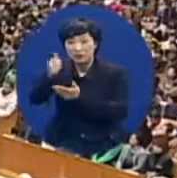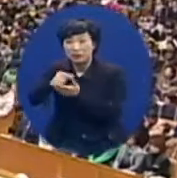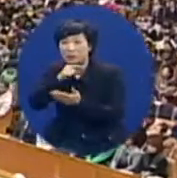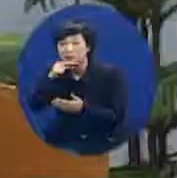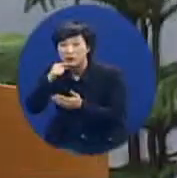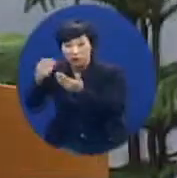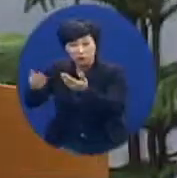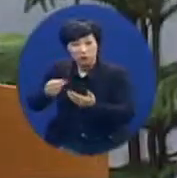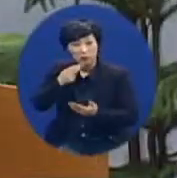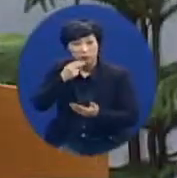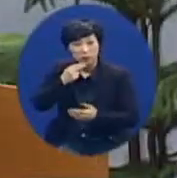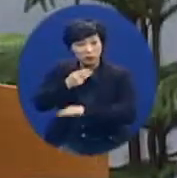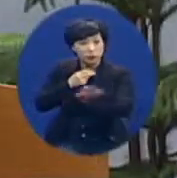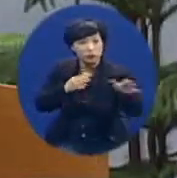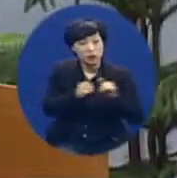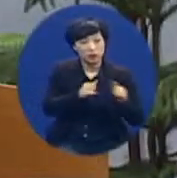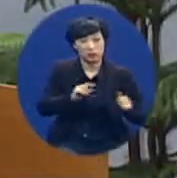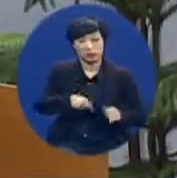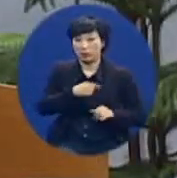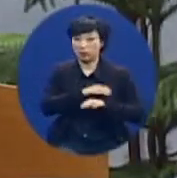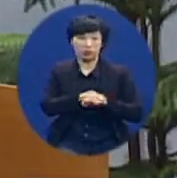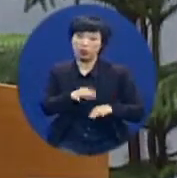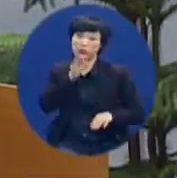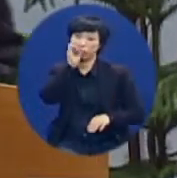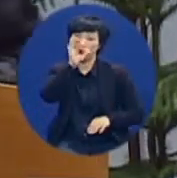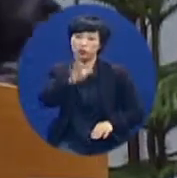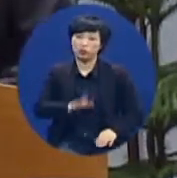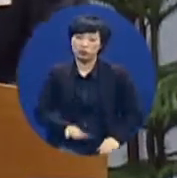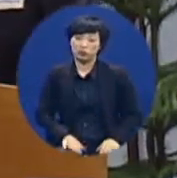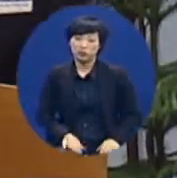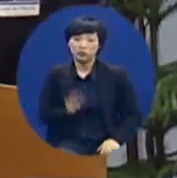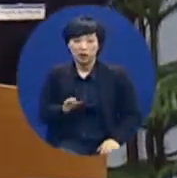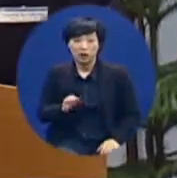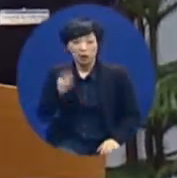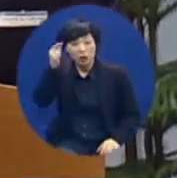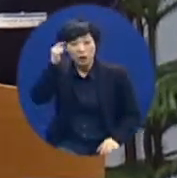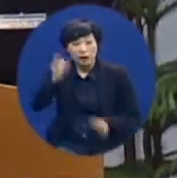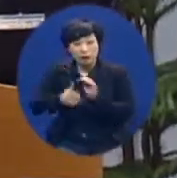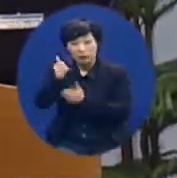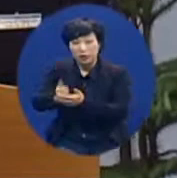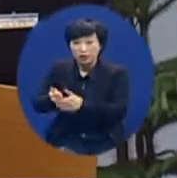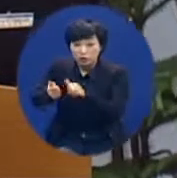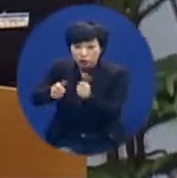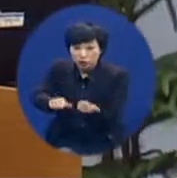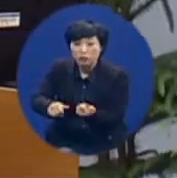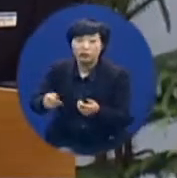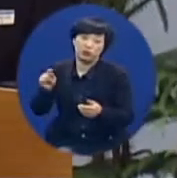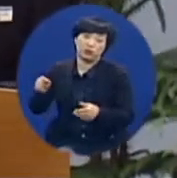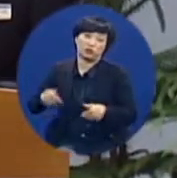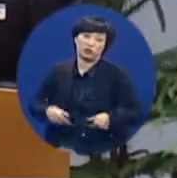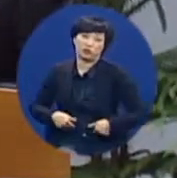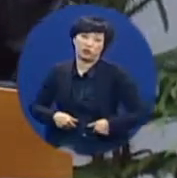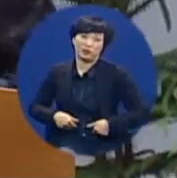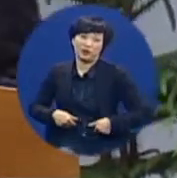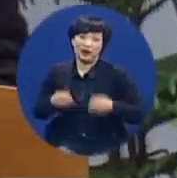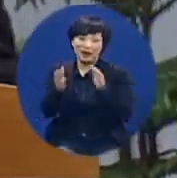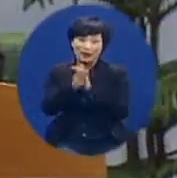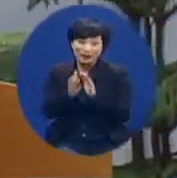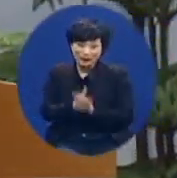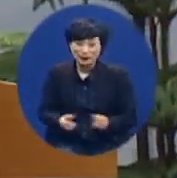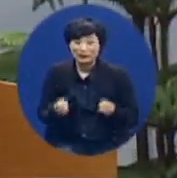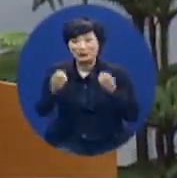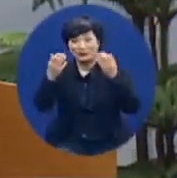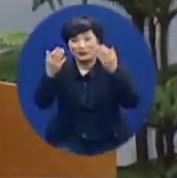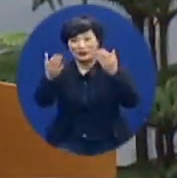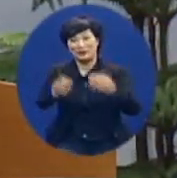내놓지 않고는 우리가 해결할 수 없어 아멘 바로 자기 죽음을 내놓아야 된다이 말이야 아멘 할렐루야